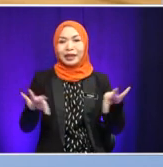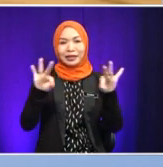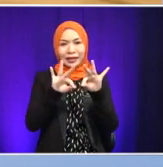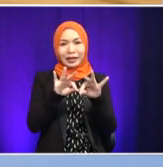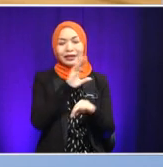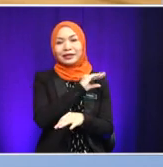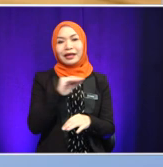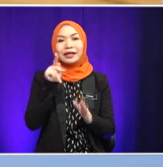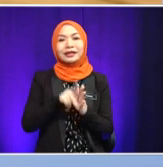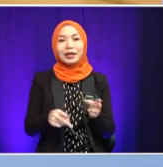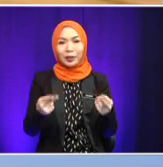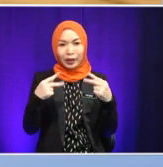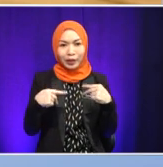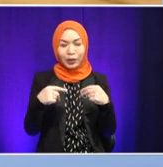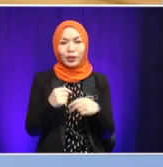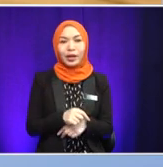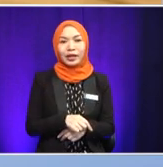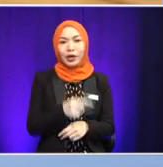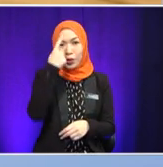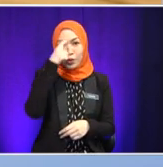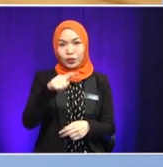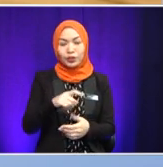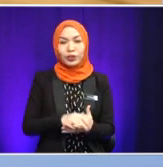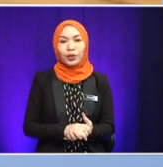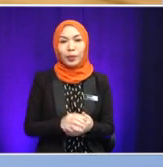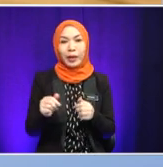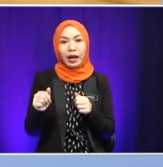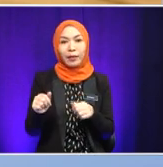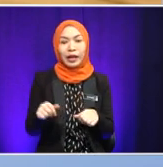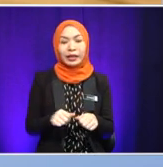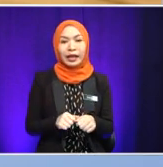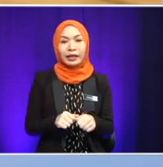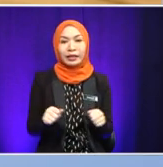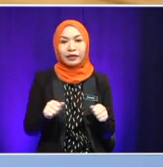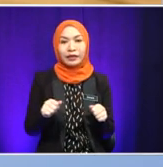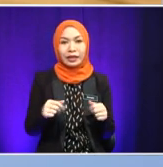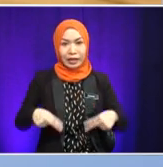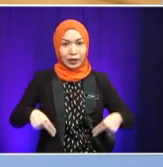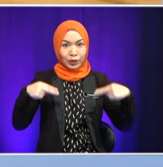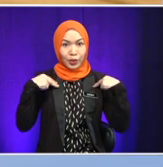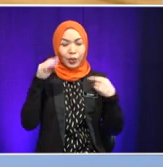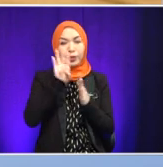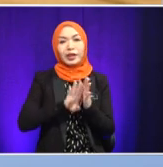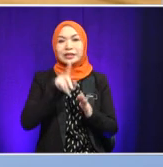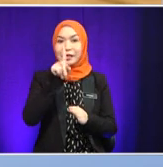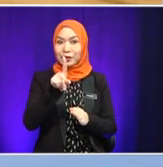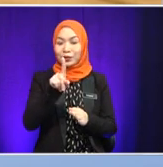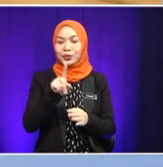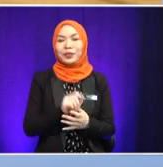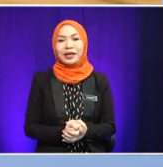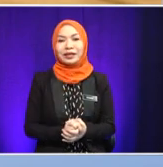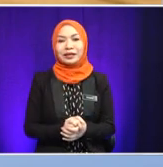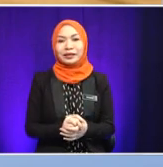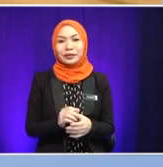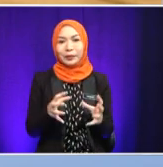kita mengamalkan amalan hidup Bersatu padu dan seterusnya Tentang Kita akan sabaran ya sabaran hidup dalam